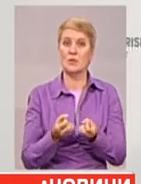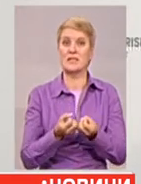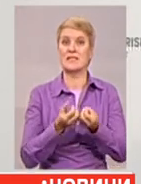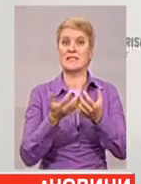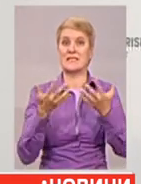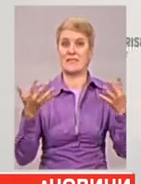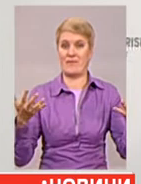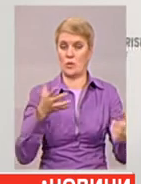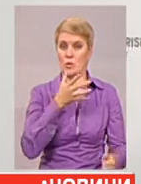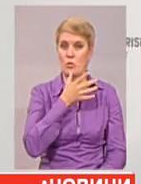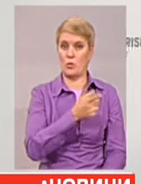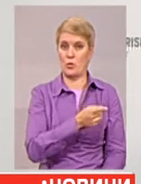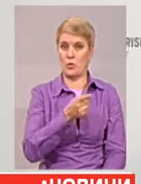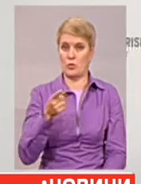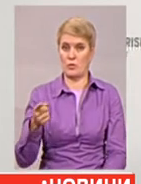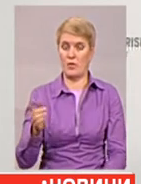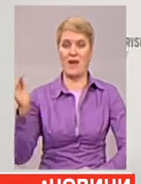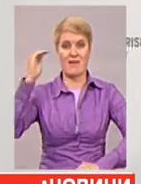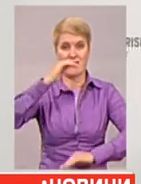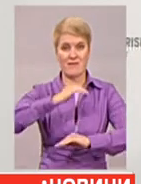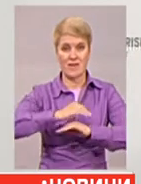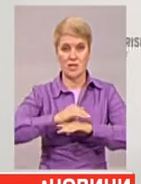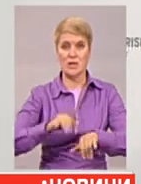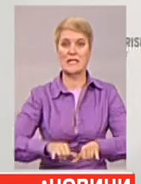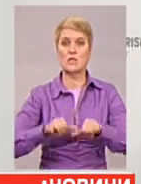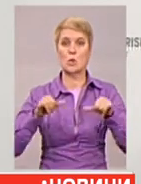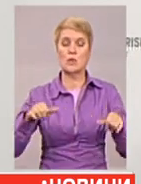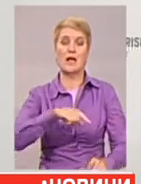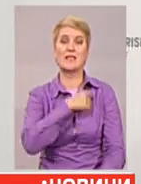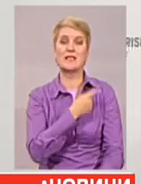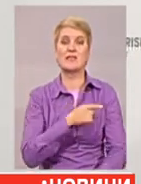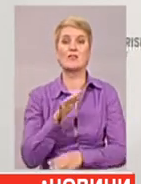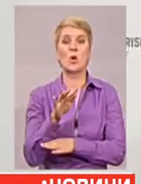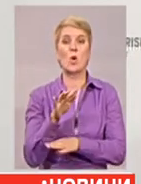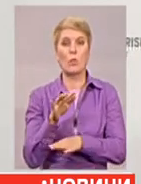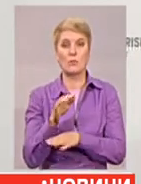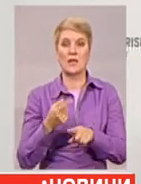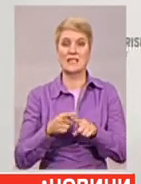доби. Водночас і ввечері дещо зросла інтенсивність обстрілів, і це